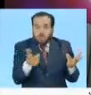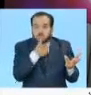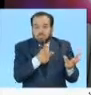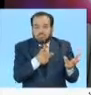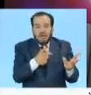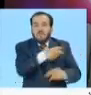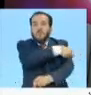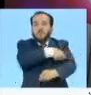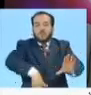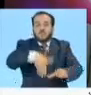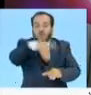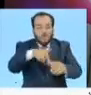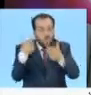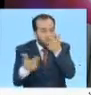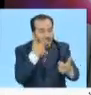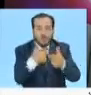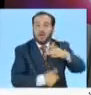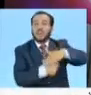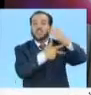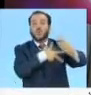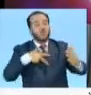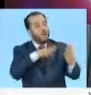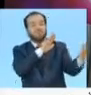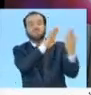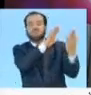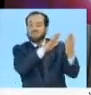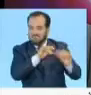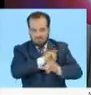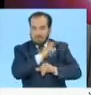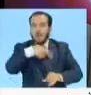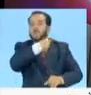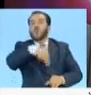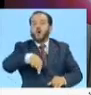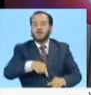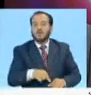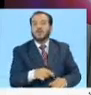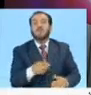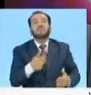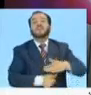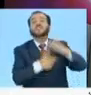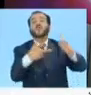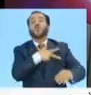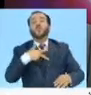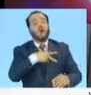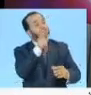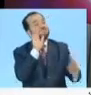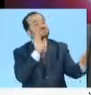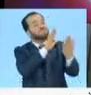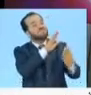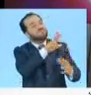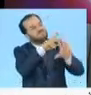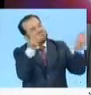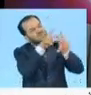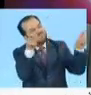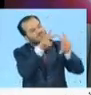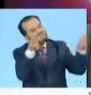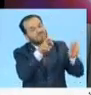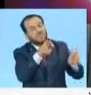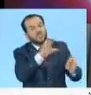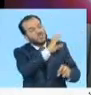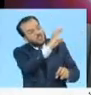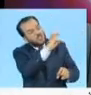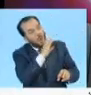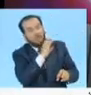إذا لم أستطع أن أسائل رئيس الحكومة، إذا لم أستطع أن أستجوب رئيس الحكومة، إذا لم أستطع أن